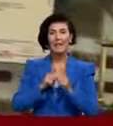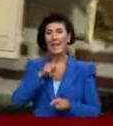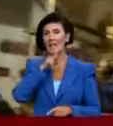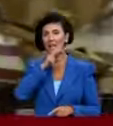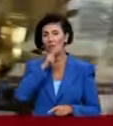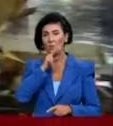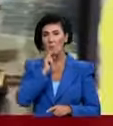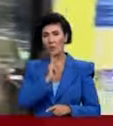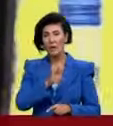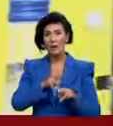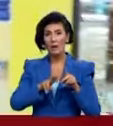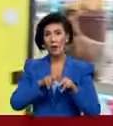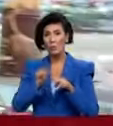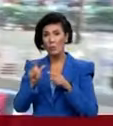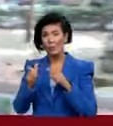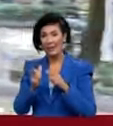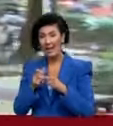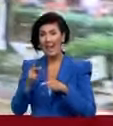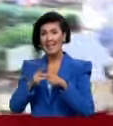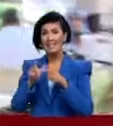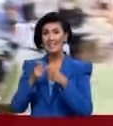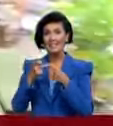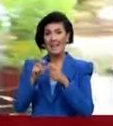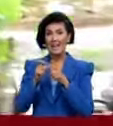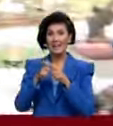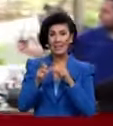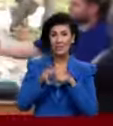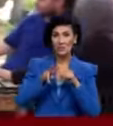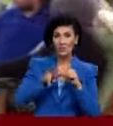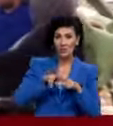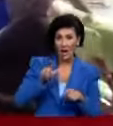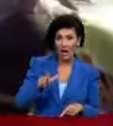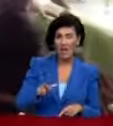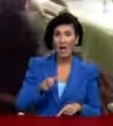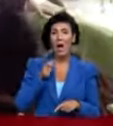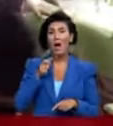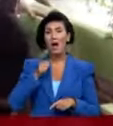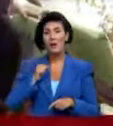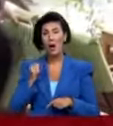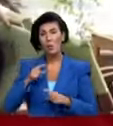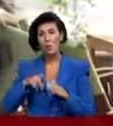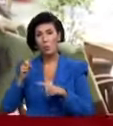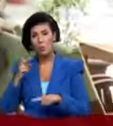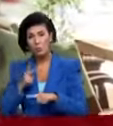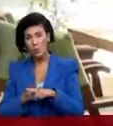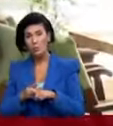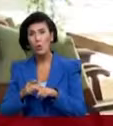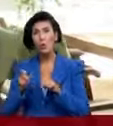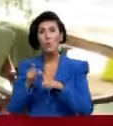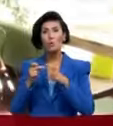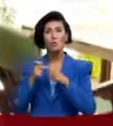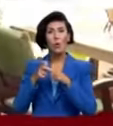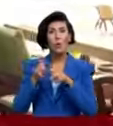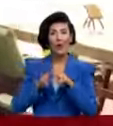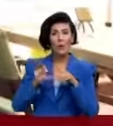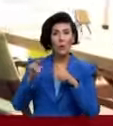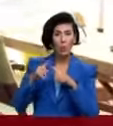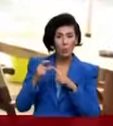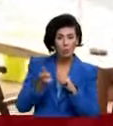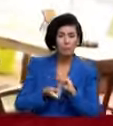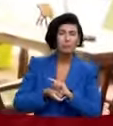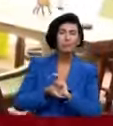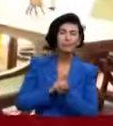boynuzu özünden kakuleye, zerdeçaldan ham kakao tozuna, çörek otuna varıncaya kadar 12 farklı çeşit